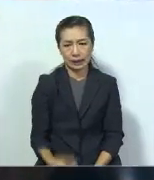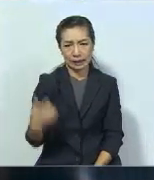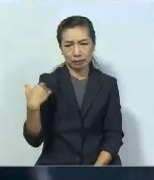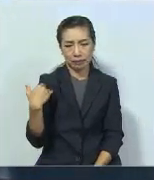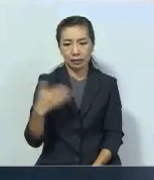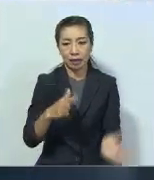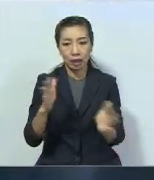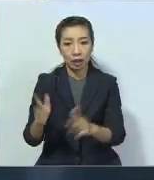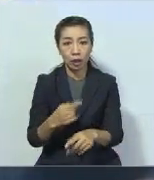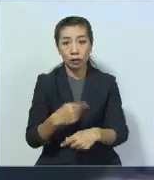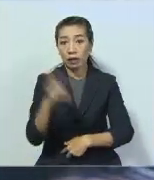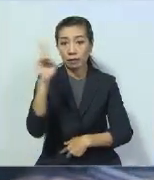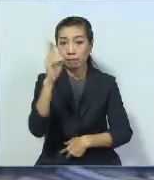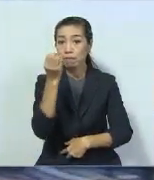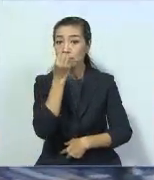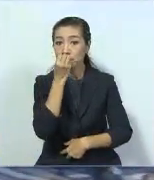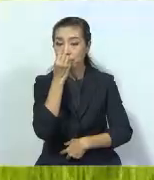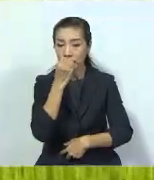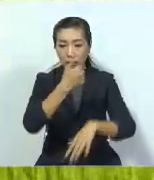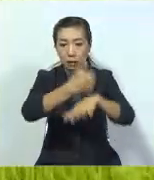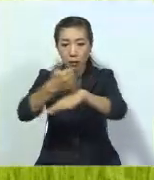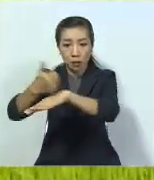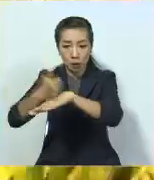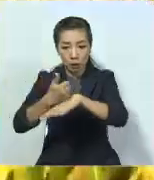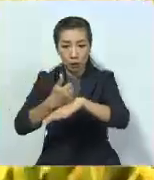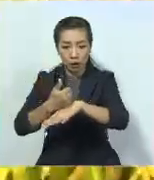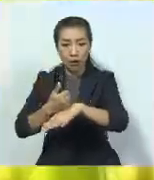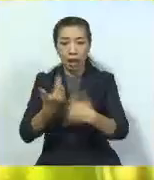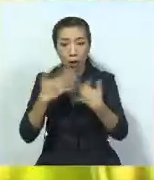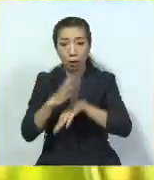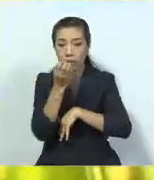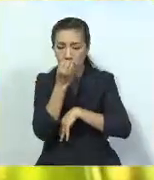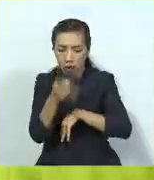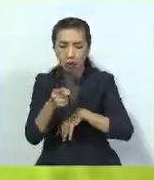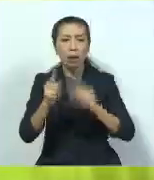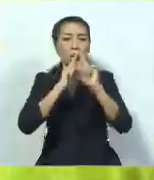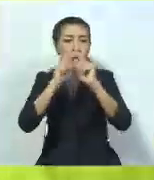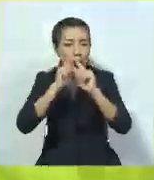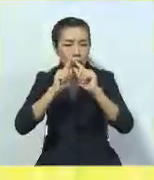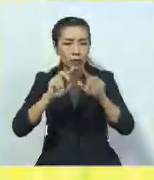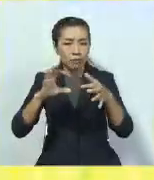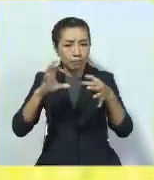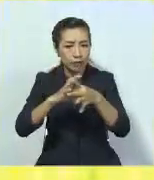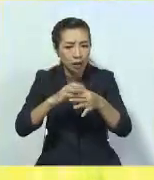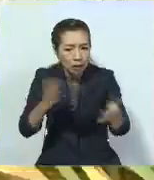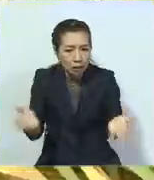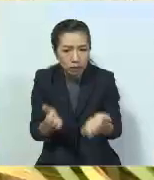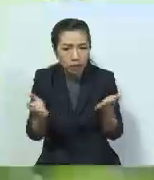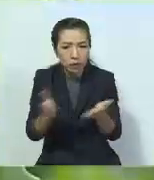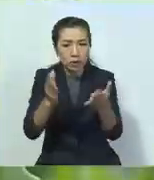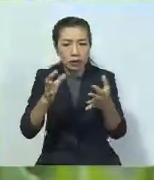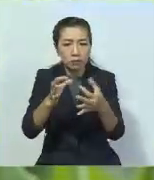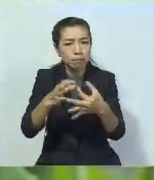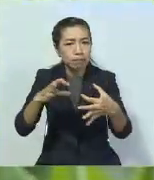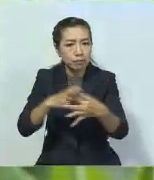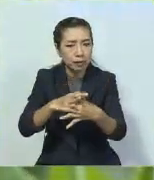ช่วงหนึ่งก็คือช่วงรับประทานอาหารกลางวันนะครับของผู้นำเขตเศรษฐกิจเอเปกซึ่งก็ได้มีการหารือในหัวข้อส่งเสริมการเจริญเติบโต